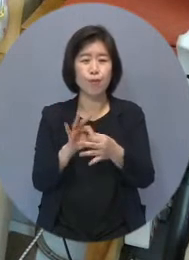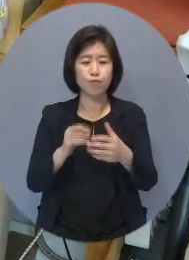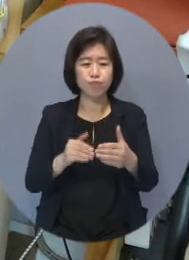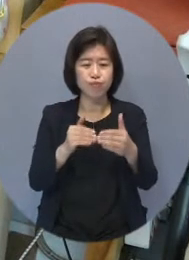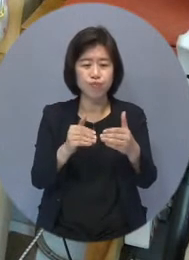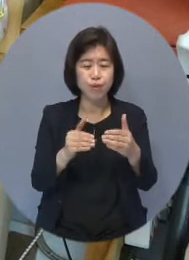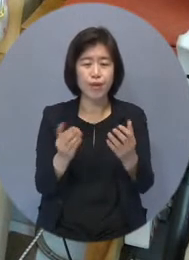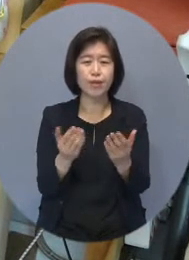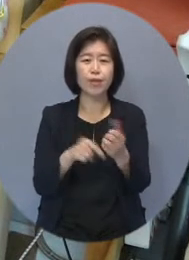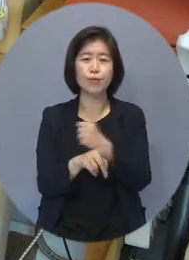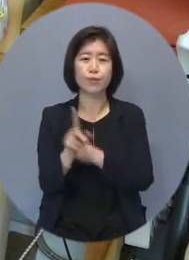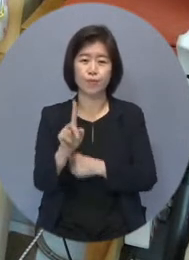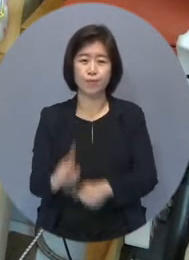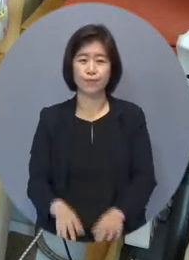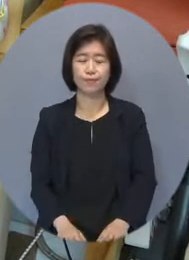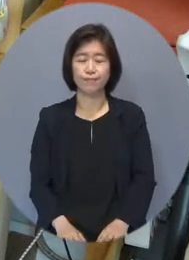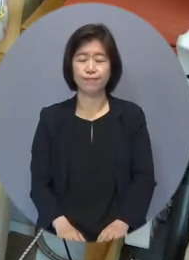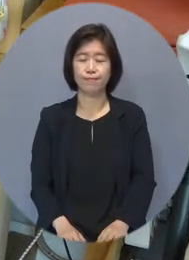있으실까요?